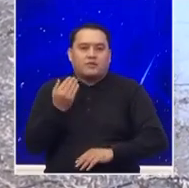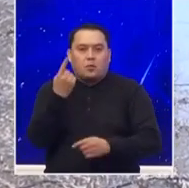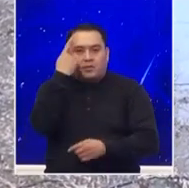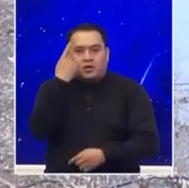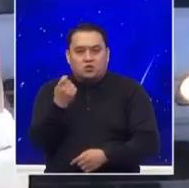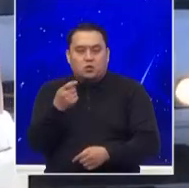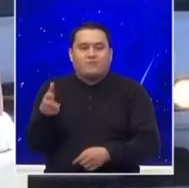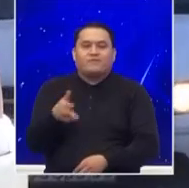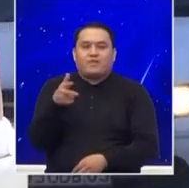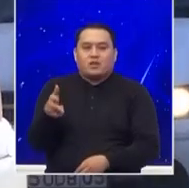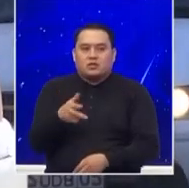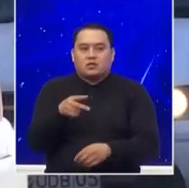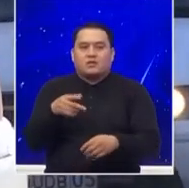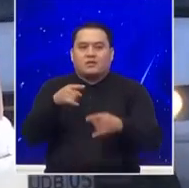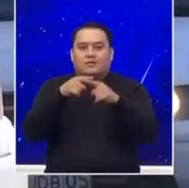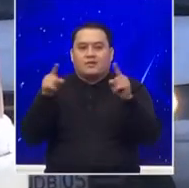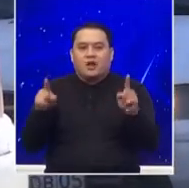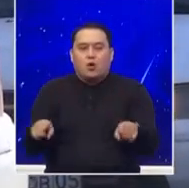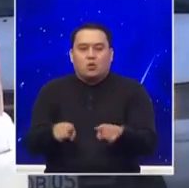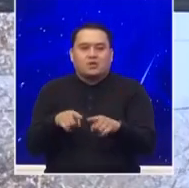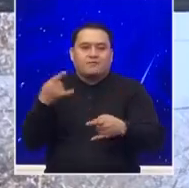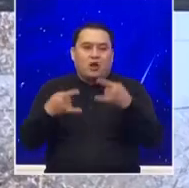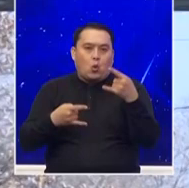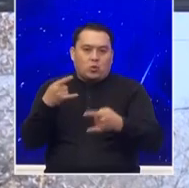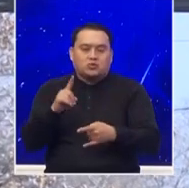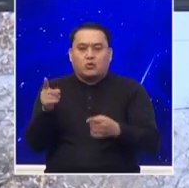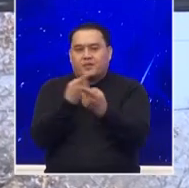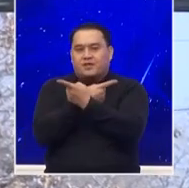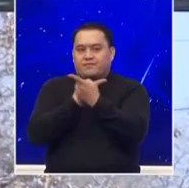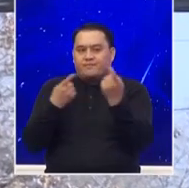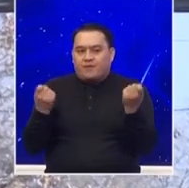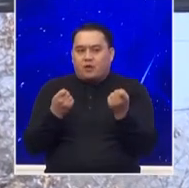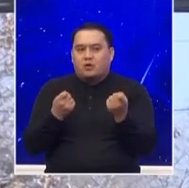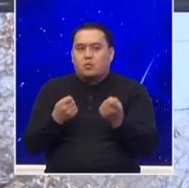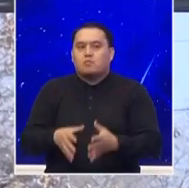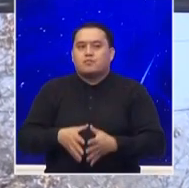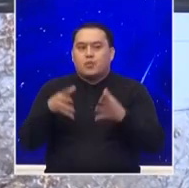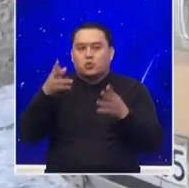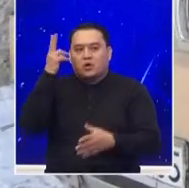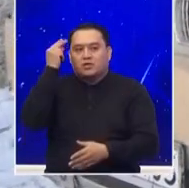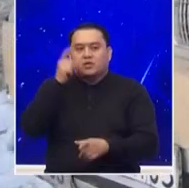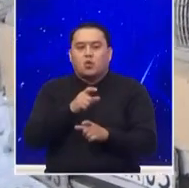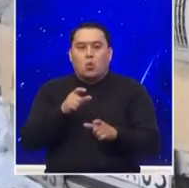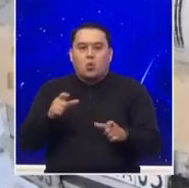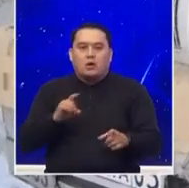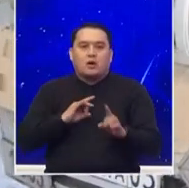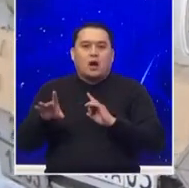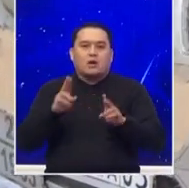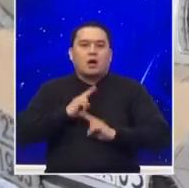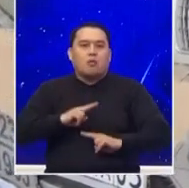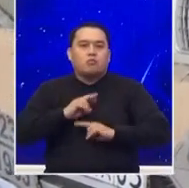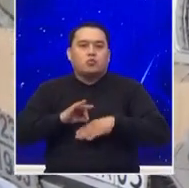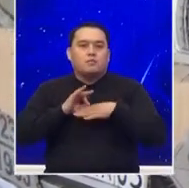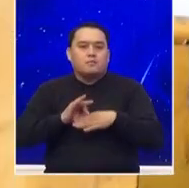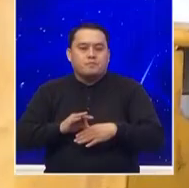предупреждающих видеороликов на LED-экранах в различных частях города. Чтобы информация достигла как можно большего числа жителей, разъяснительная работа